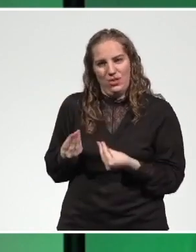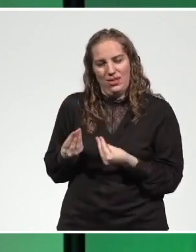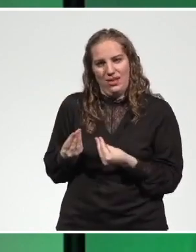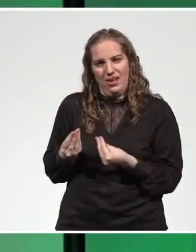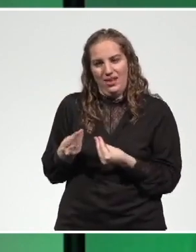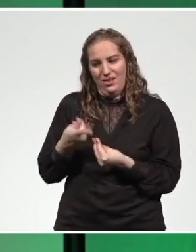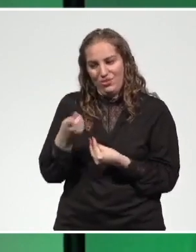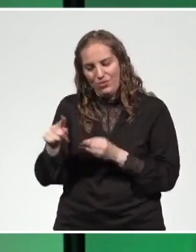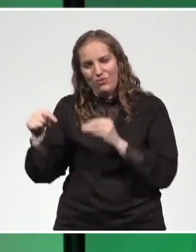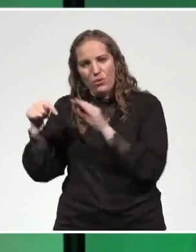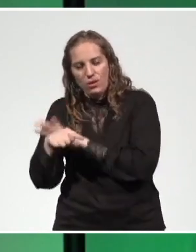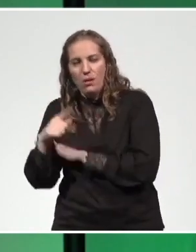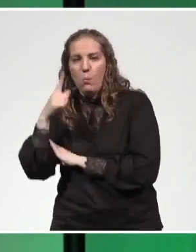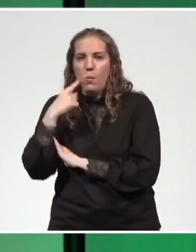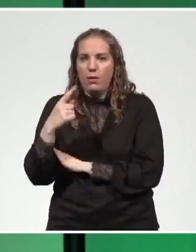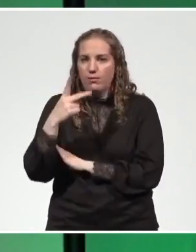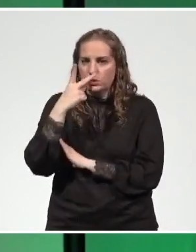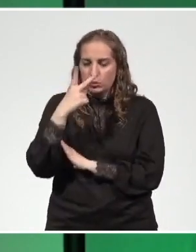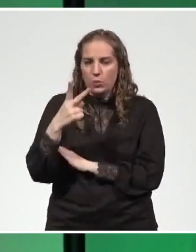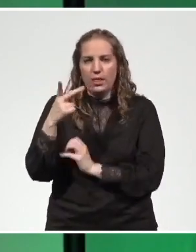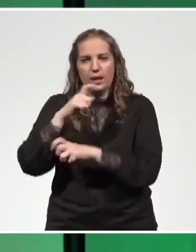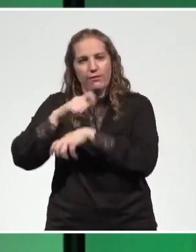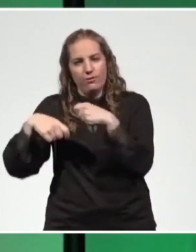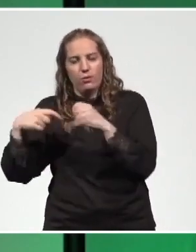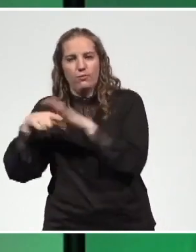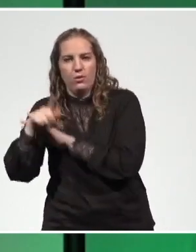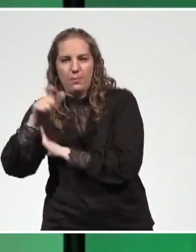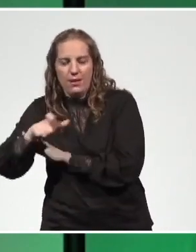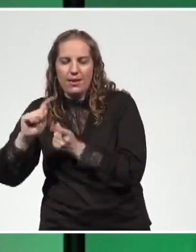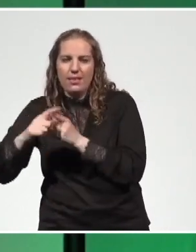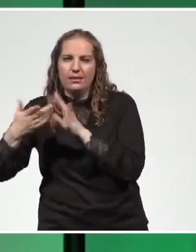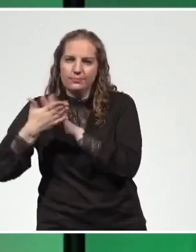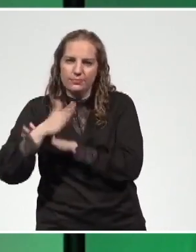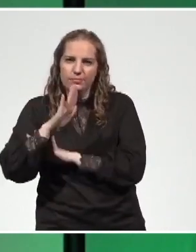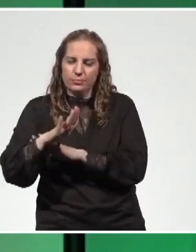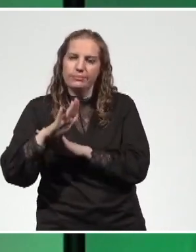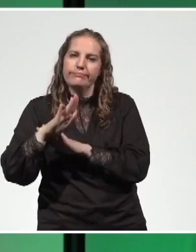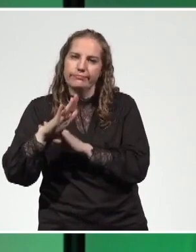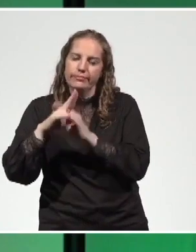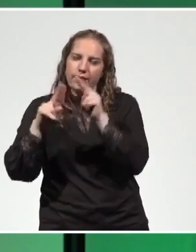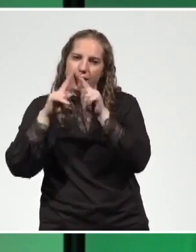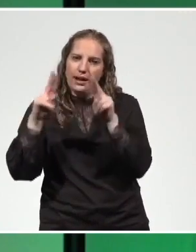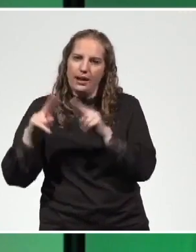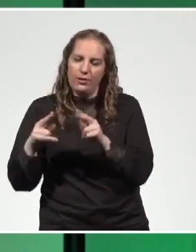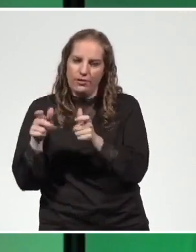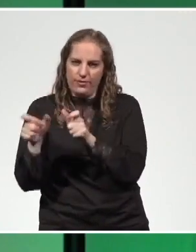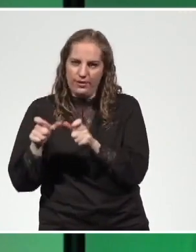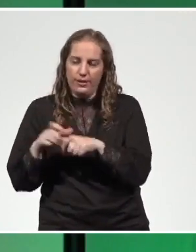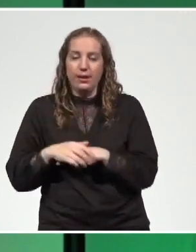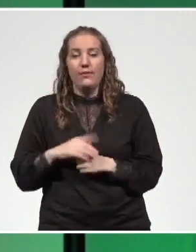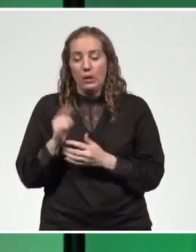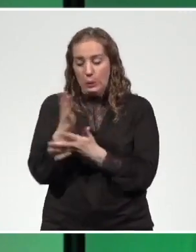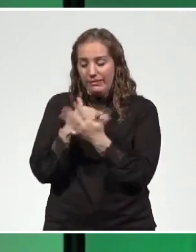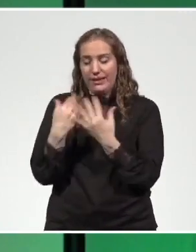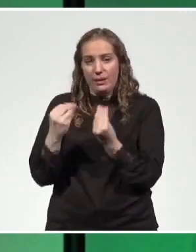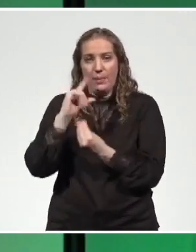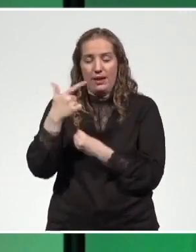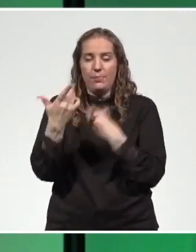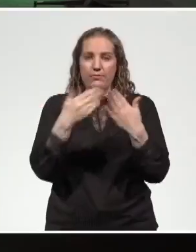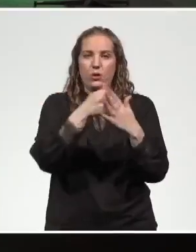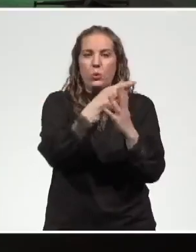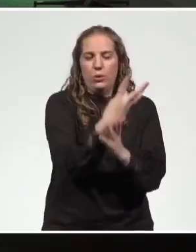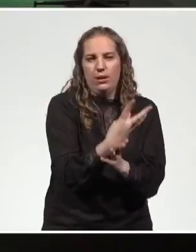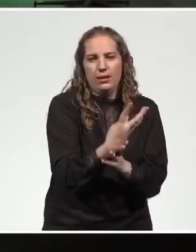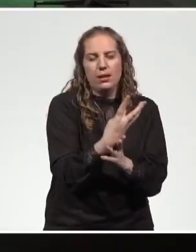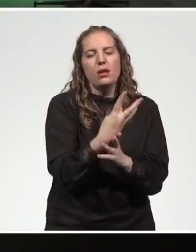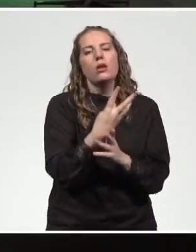flótta, hvort sem að við lítum til kvótaflóttamanna eða umsækjendum alþjóðlega vernd. Erum að gera hlutvallslega meira en Norðurlöndin og höfum líka gert